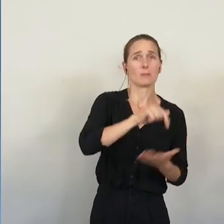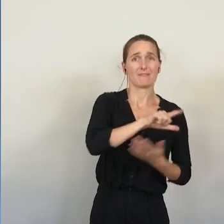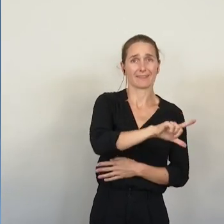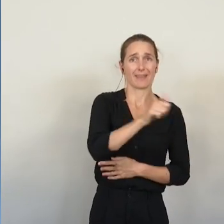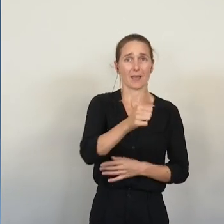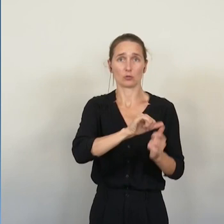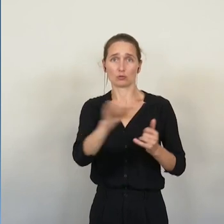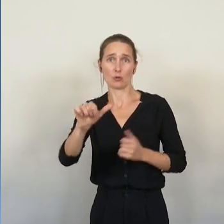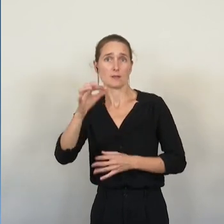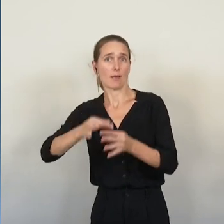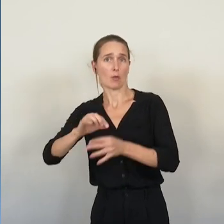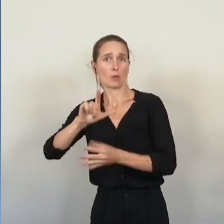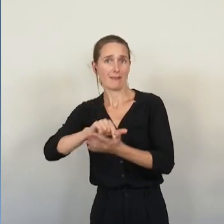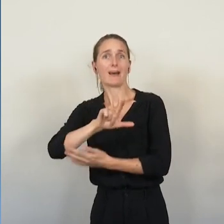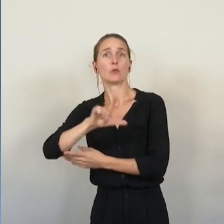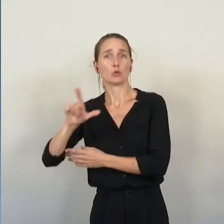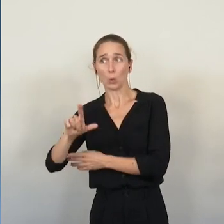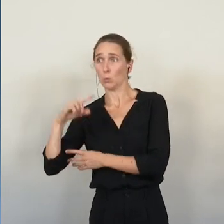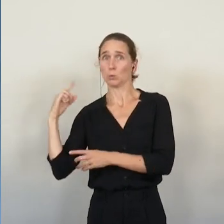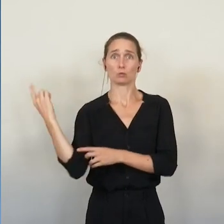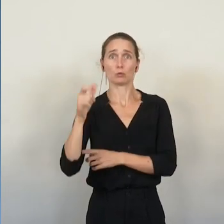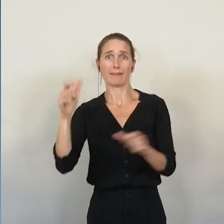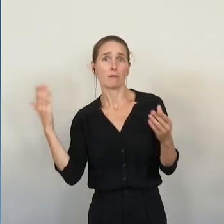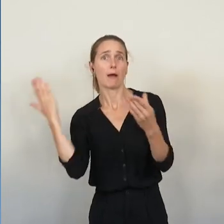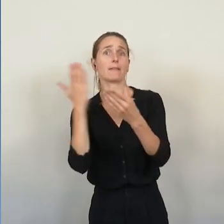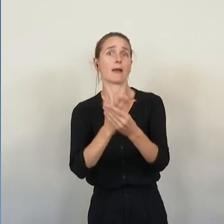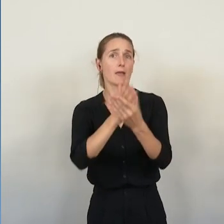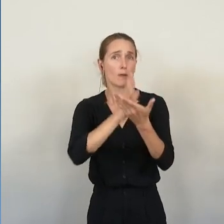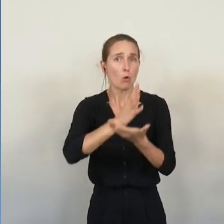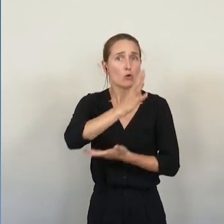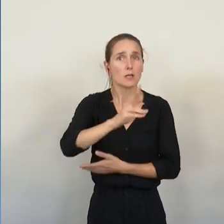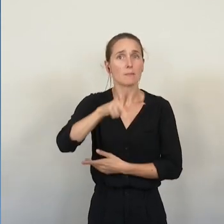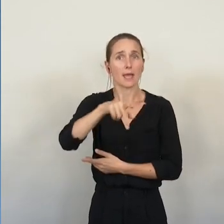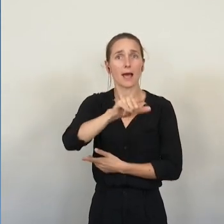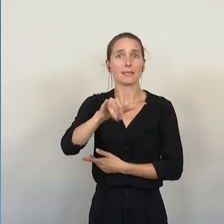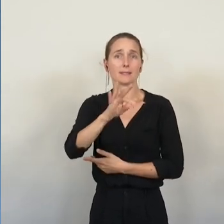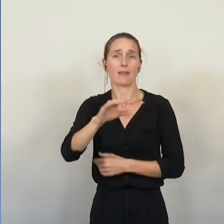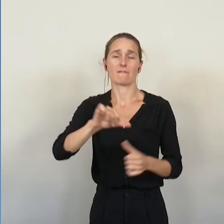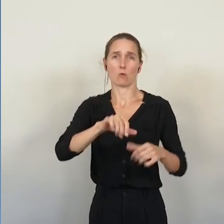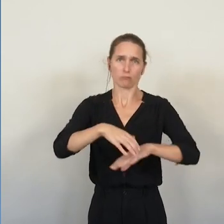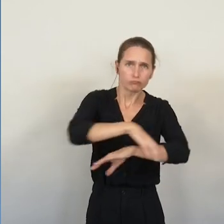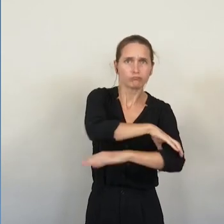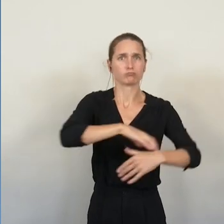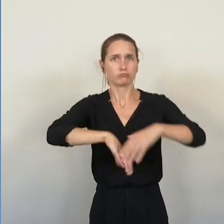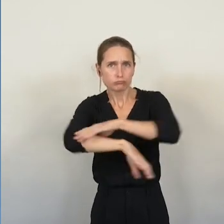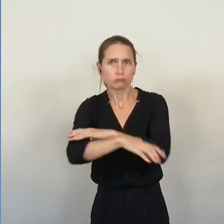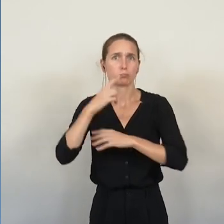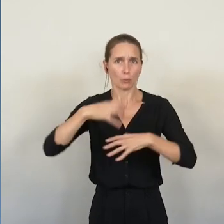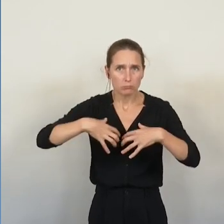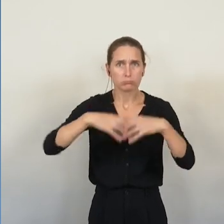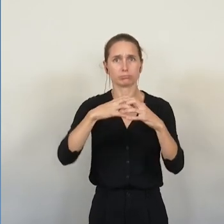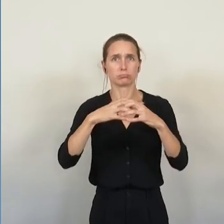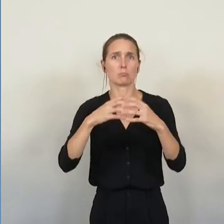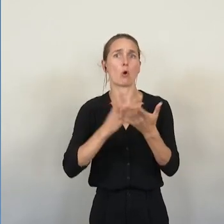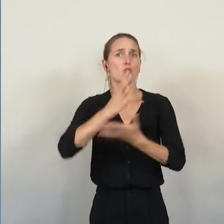l'ensemble des acteurs et partenaires du pait s'est mobilisé pour élaborer avec l'appui du cabinet Solagro